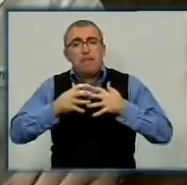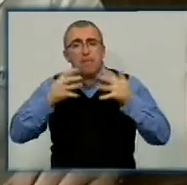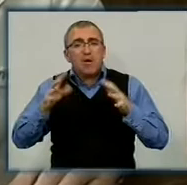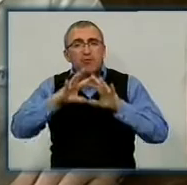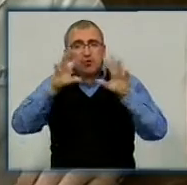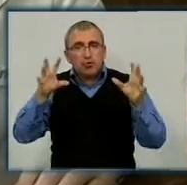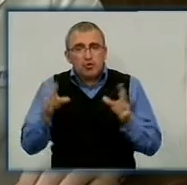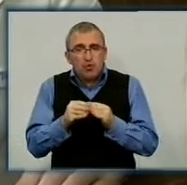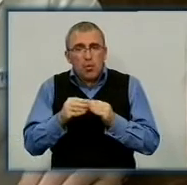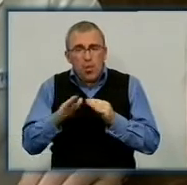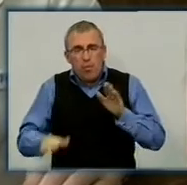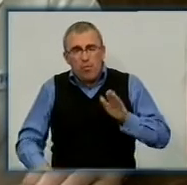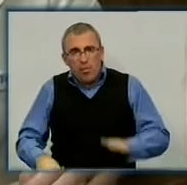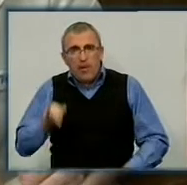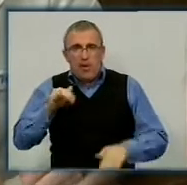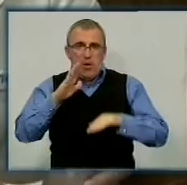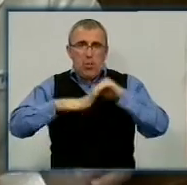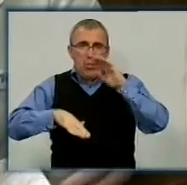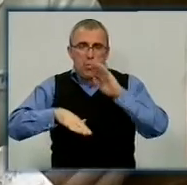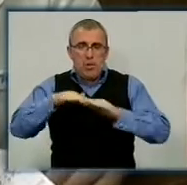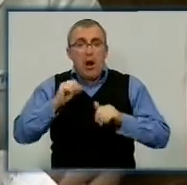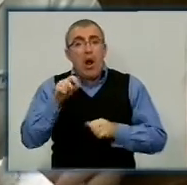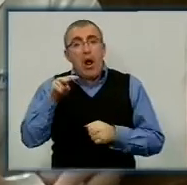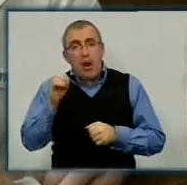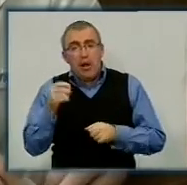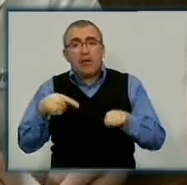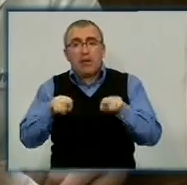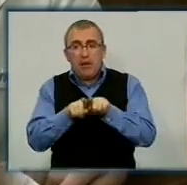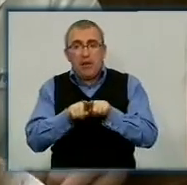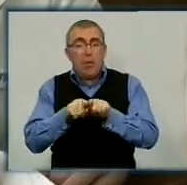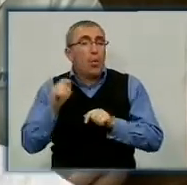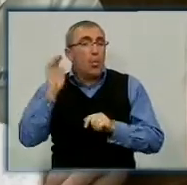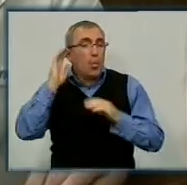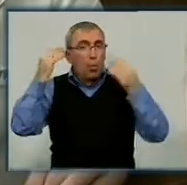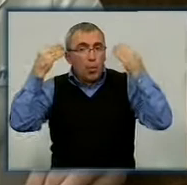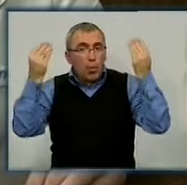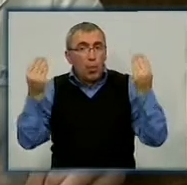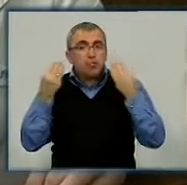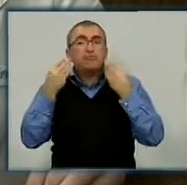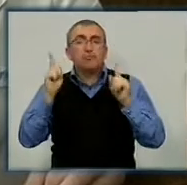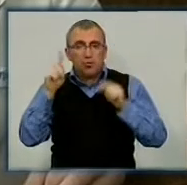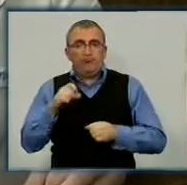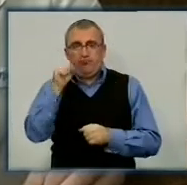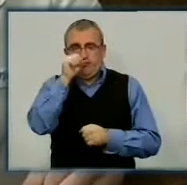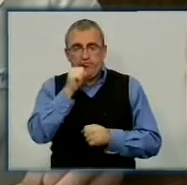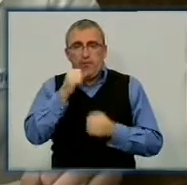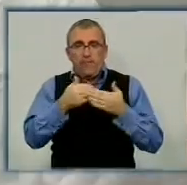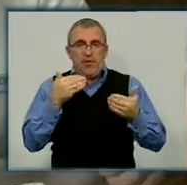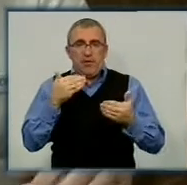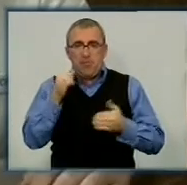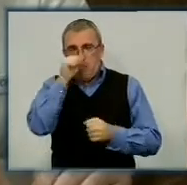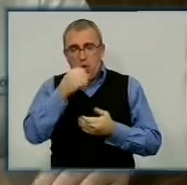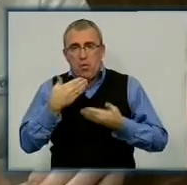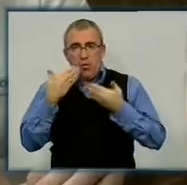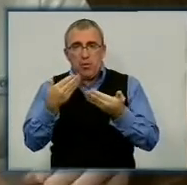це нижні кінцівки і верхні але також вушні раковини теж звертаються відмороженні